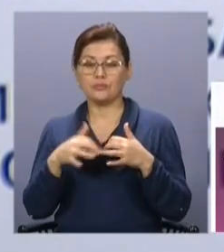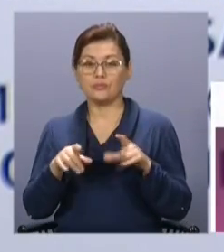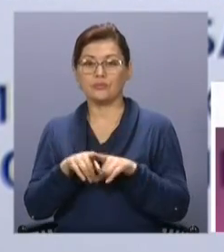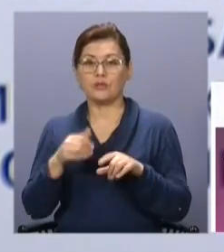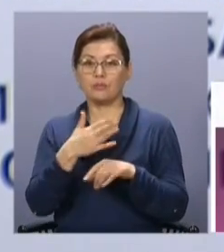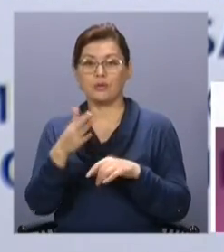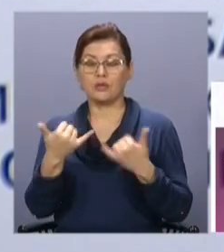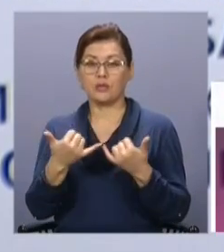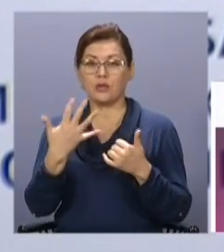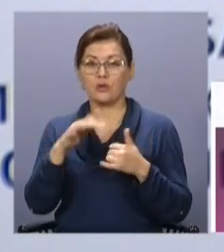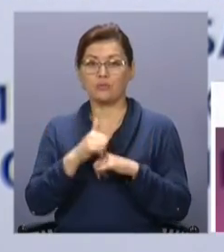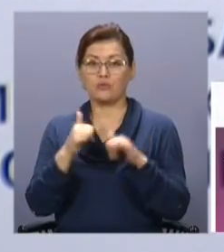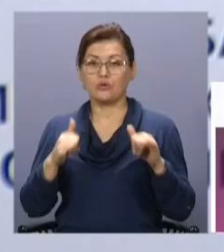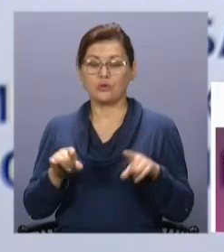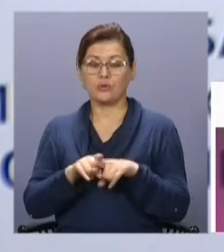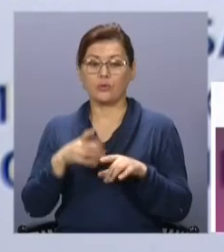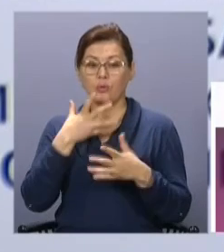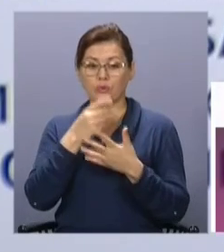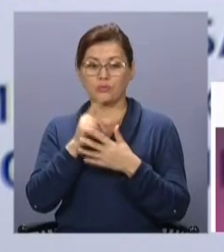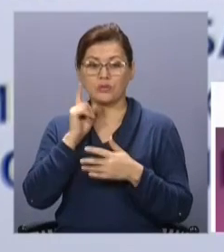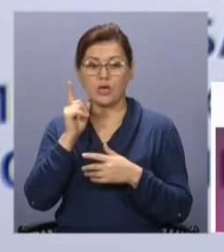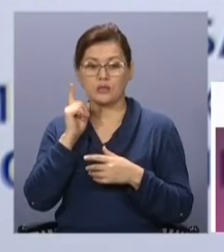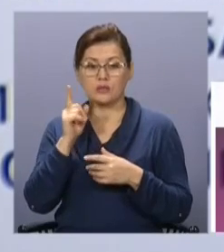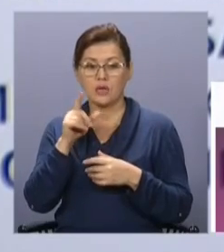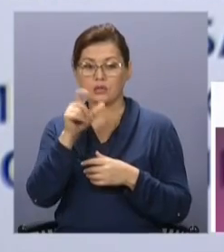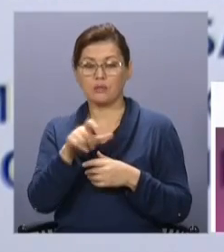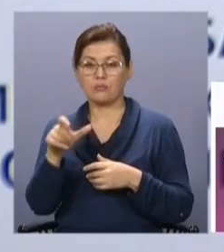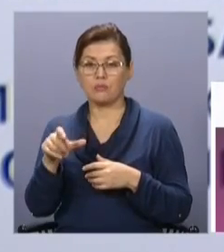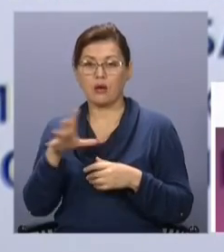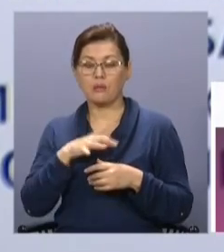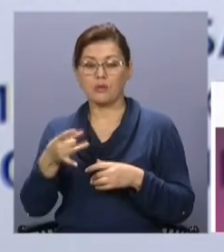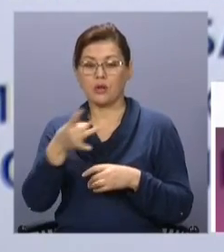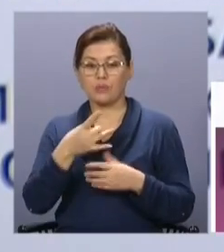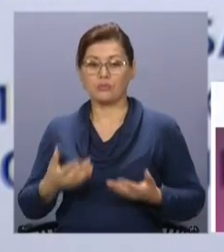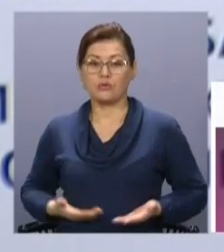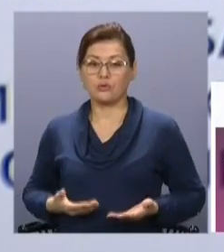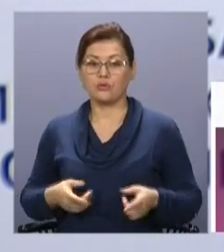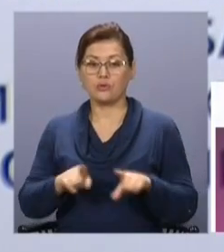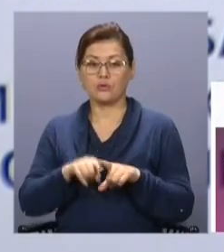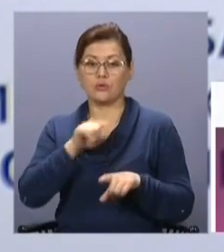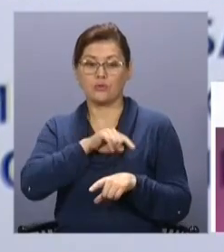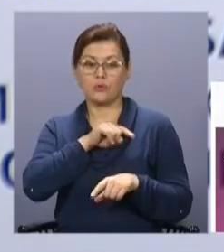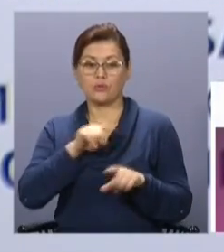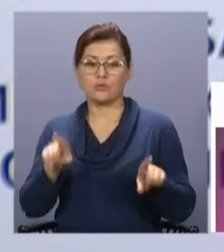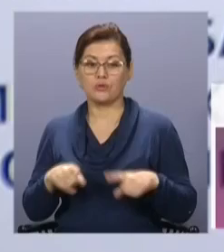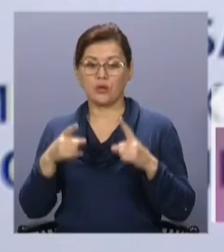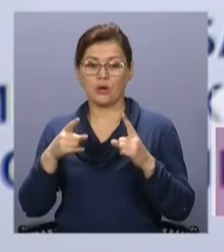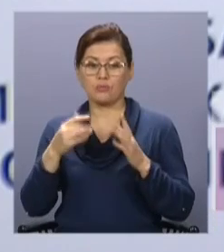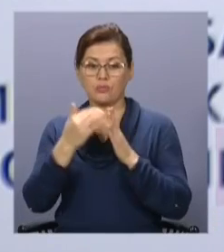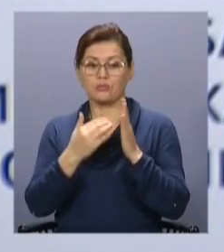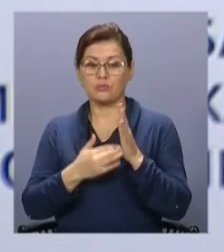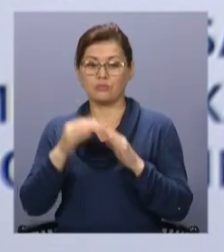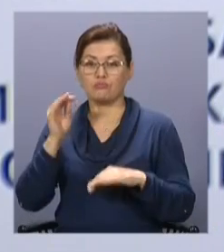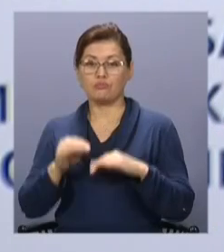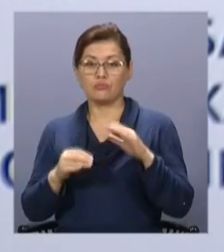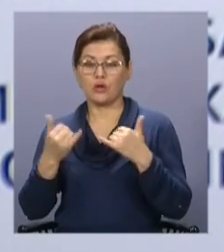осы 50-ден астам осы өзіміздің жастармен, өзіміздің аудан тұрғындарымен осы рухани жаңғыру бойынша біздің құрылған жаңа